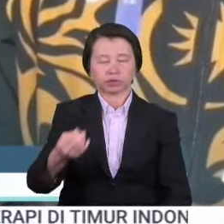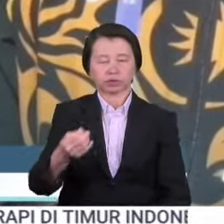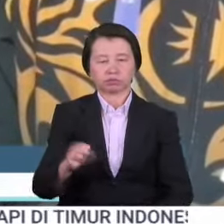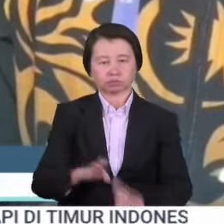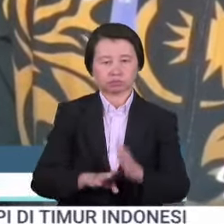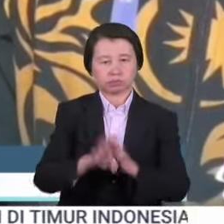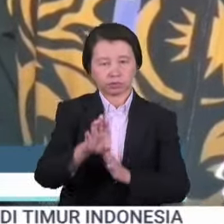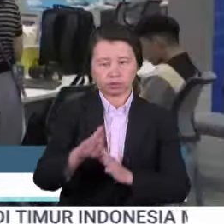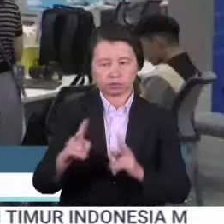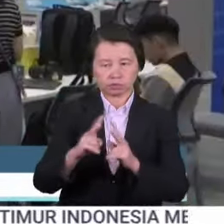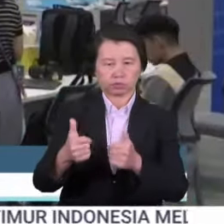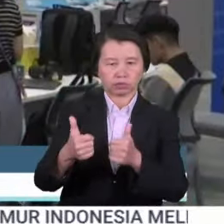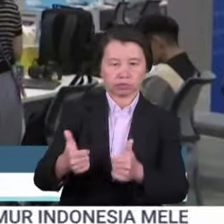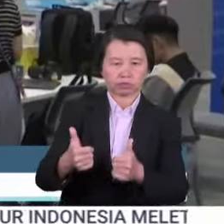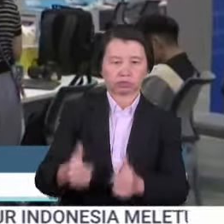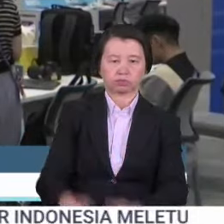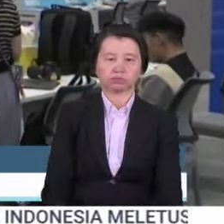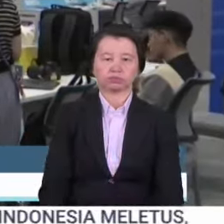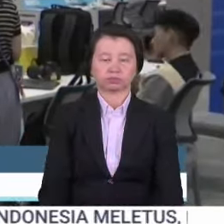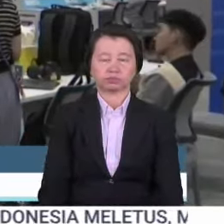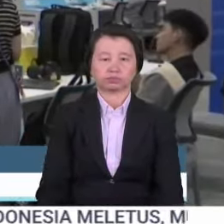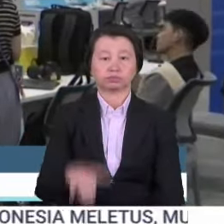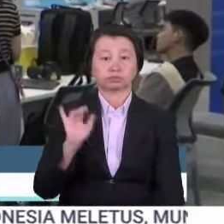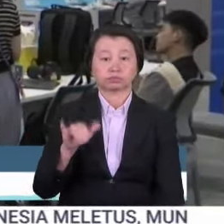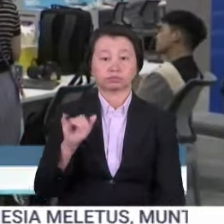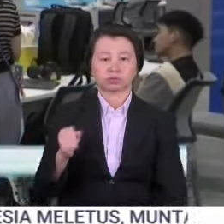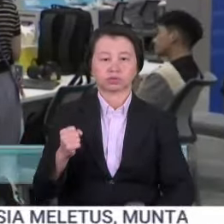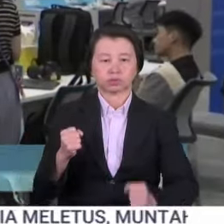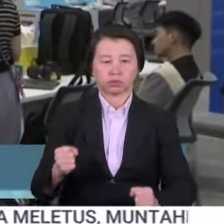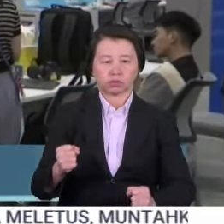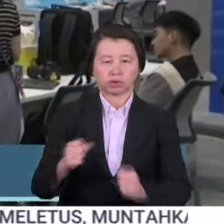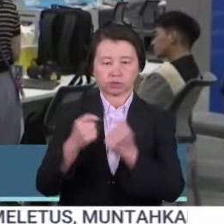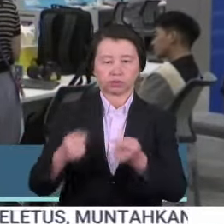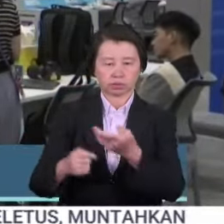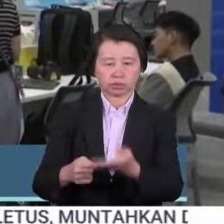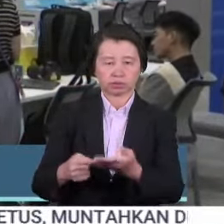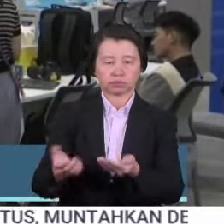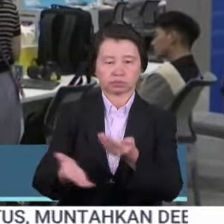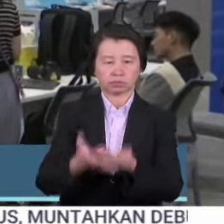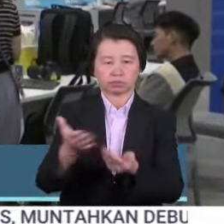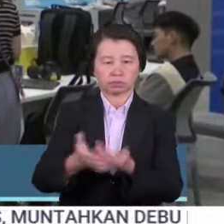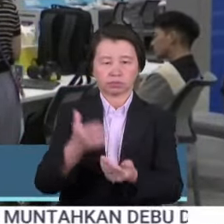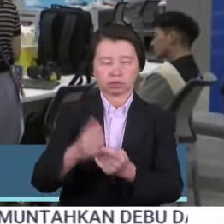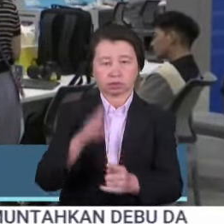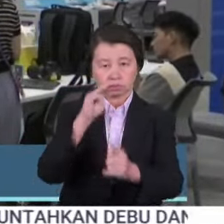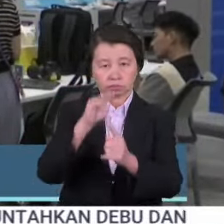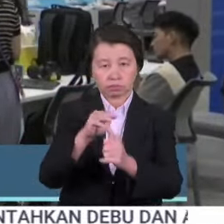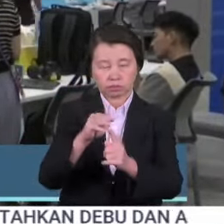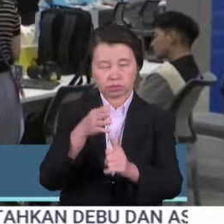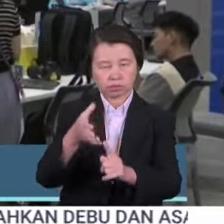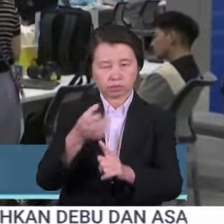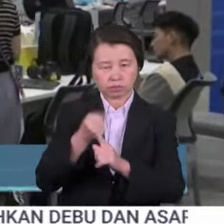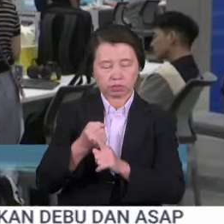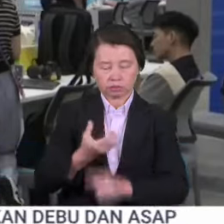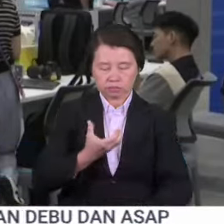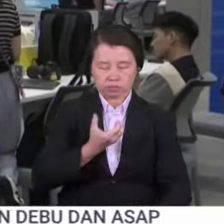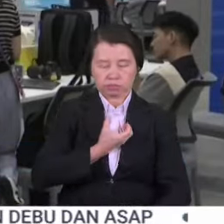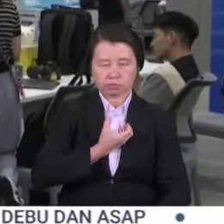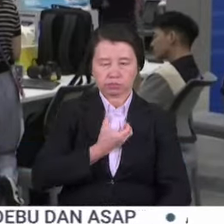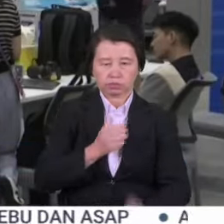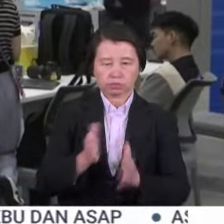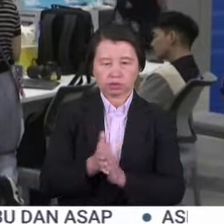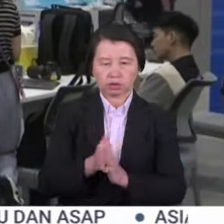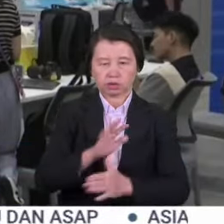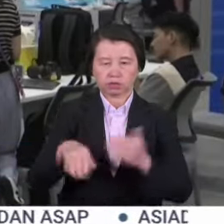prestasi yang sangat cemerlang. Kejayaan skuad isukan ini sekaligus memudahkan misi memburu 27 pingat yang